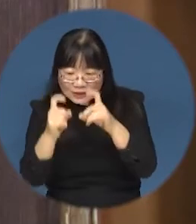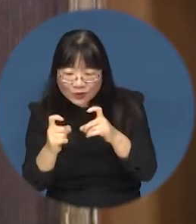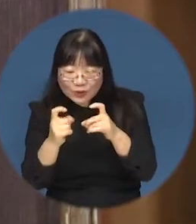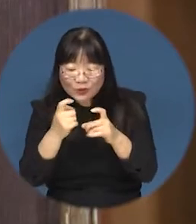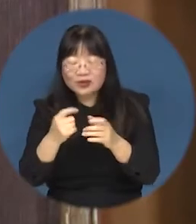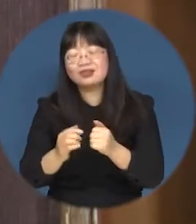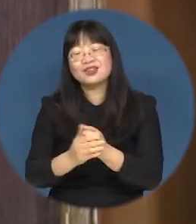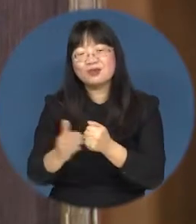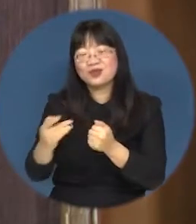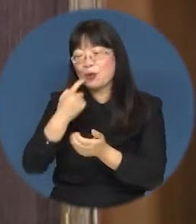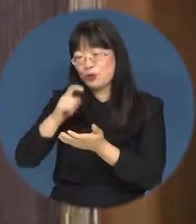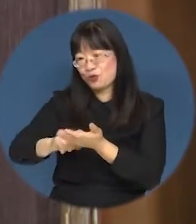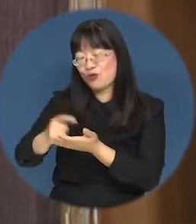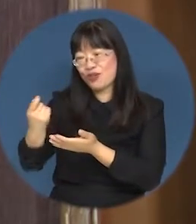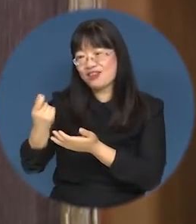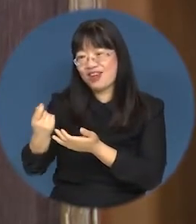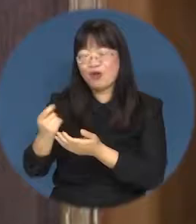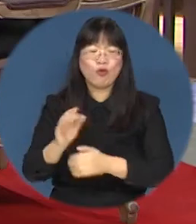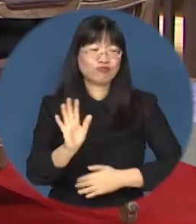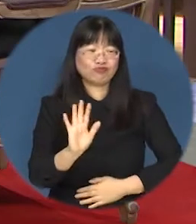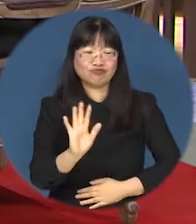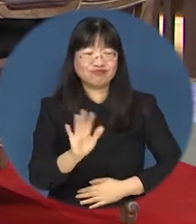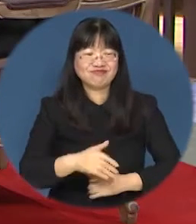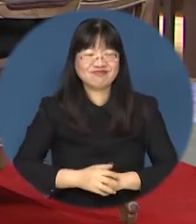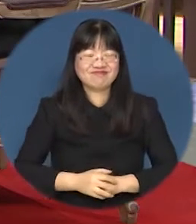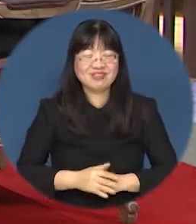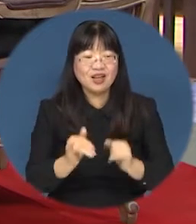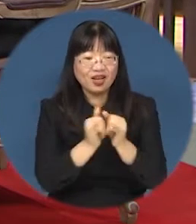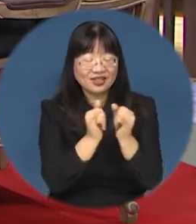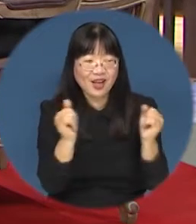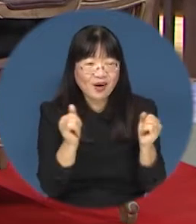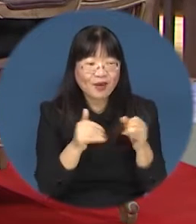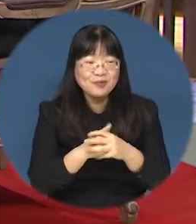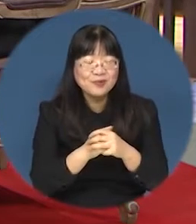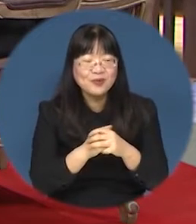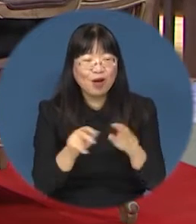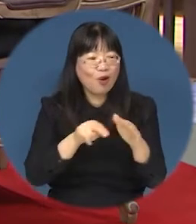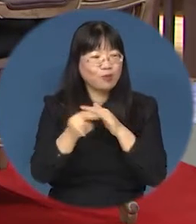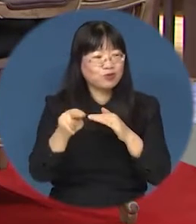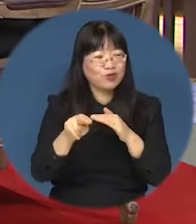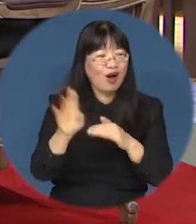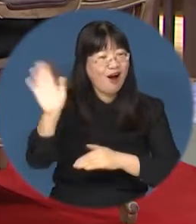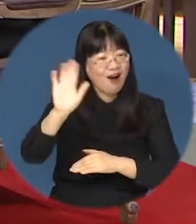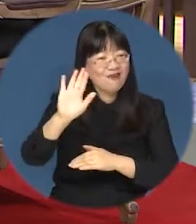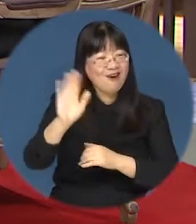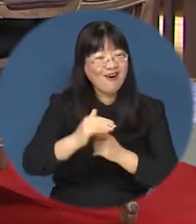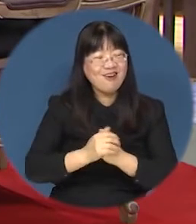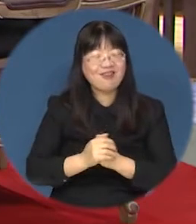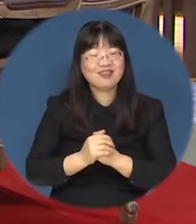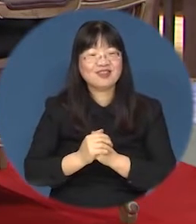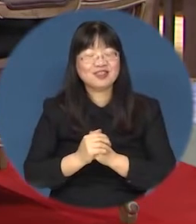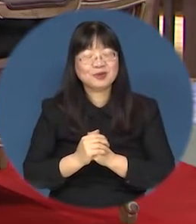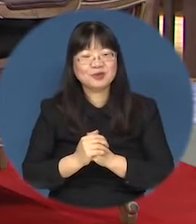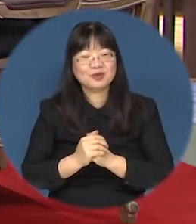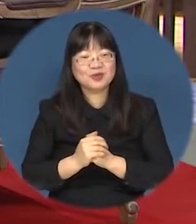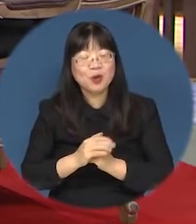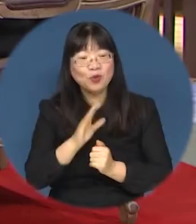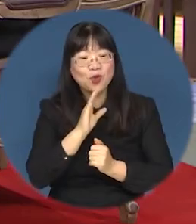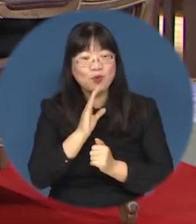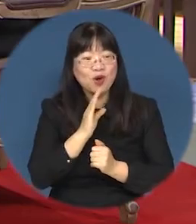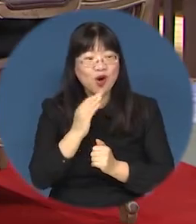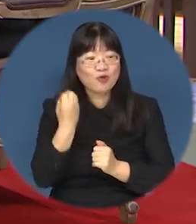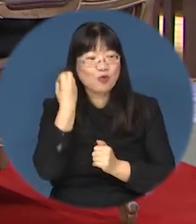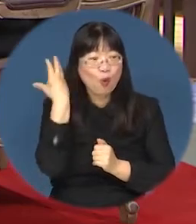어쩌면 좀 쉬운 작업이죠. 아니요. 그리고 사람을 피해서 도망가지 않더라. 예, 도망도 안 가고. 그 진짜